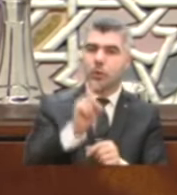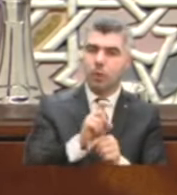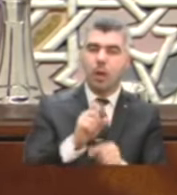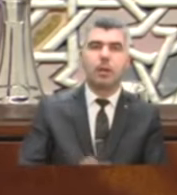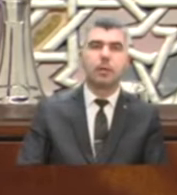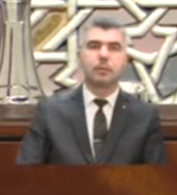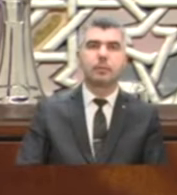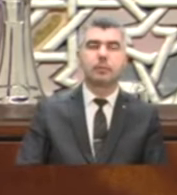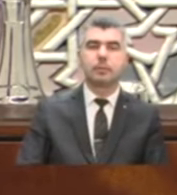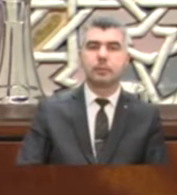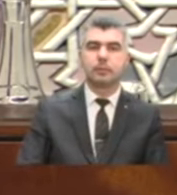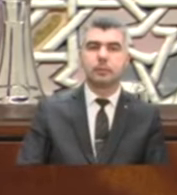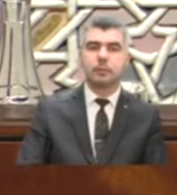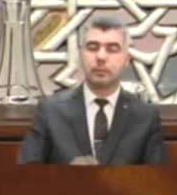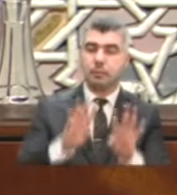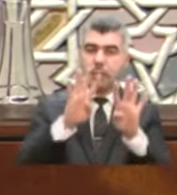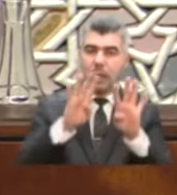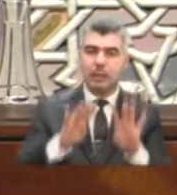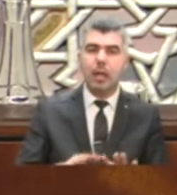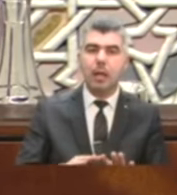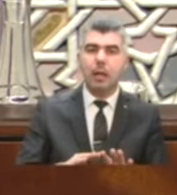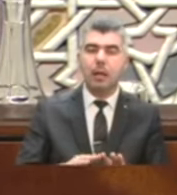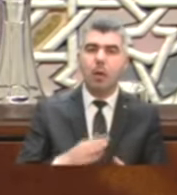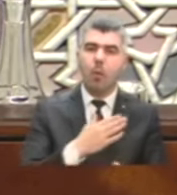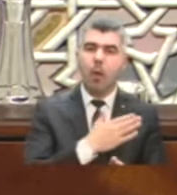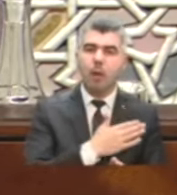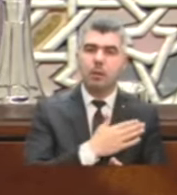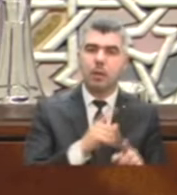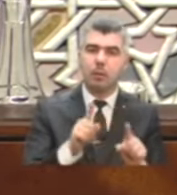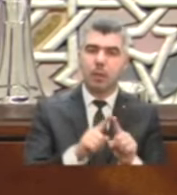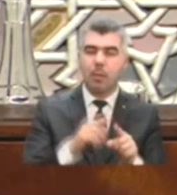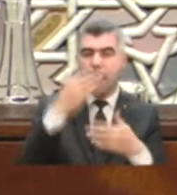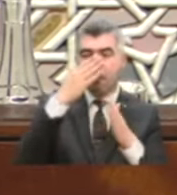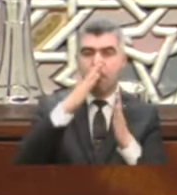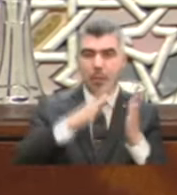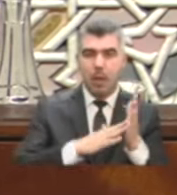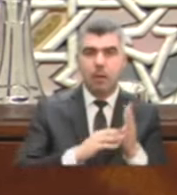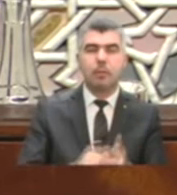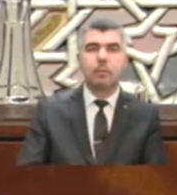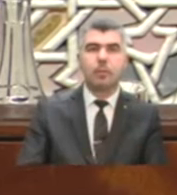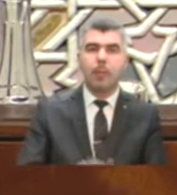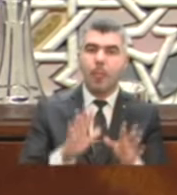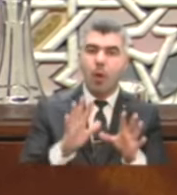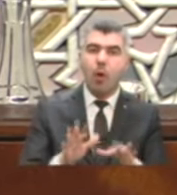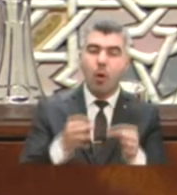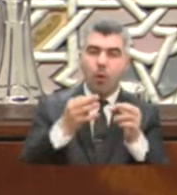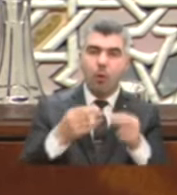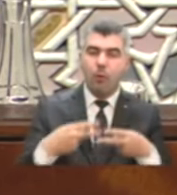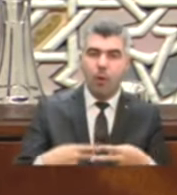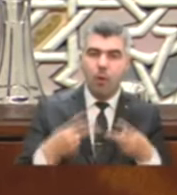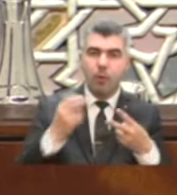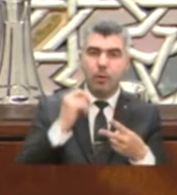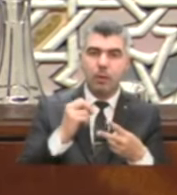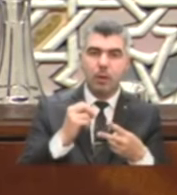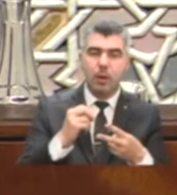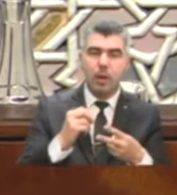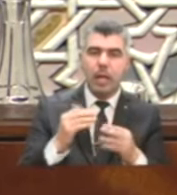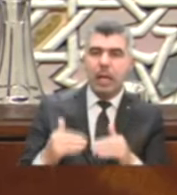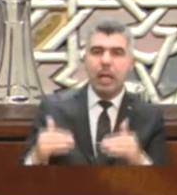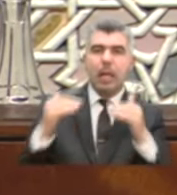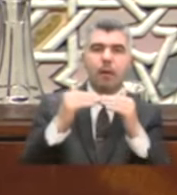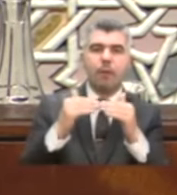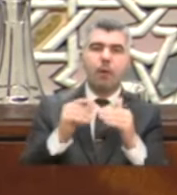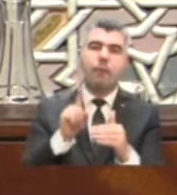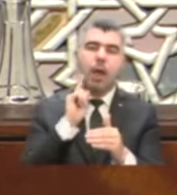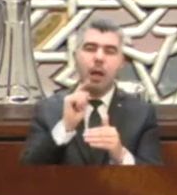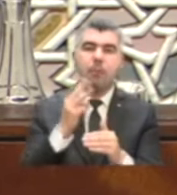هذه الجلسة حول التقرير الوطني للمغرب متعلق بتحقيق أهداف إعلان ومنهاج عمل بكين بمناسبة